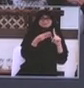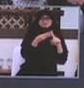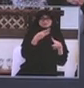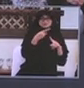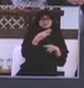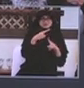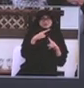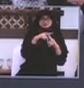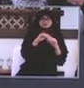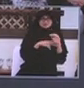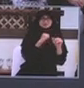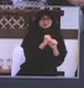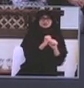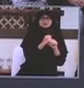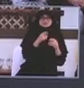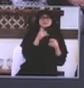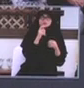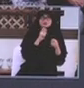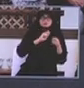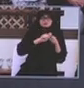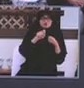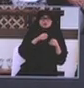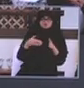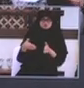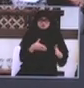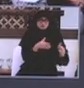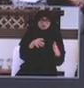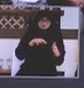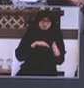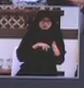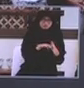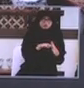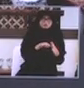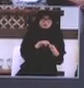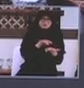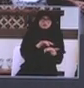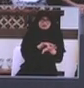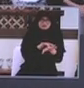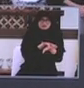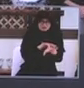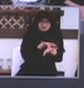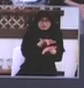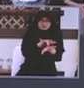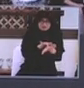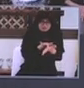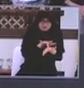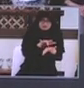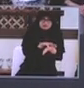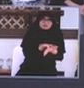mengurangi percepatan air yang datang dari selatan, Pak. Jadi kalau seandainya